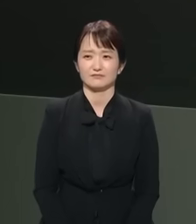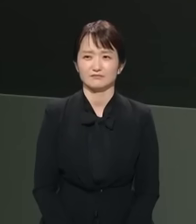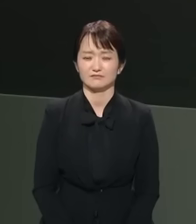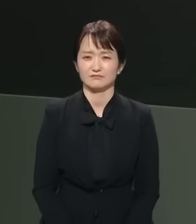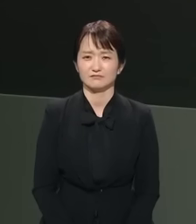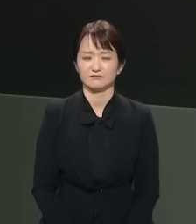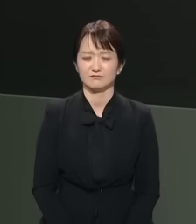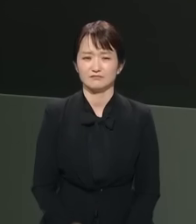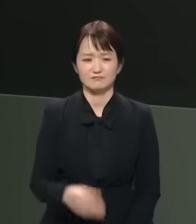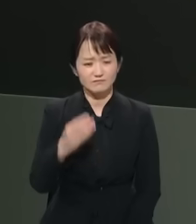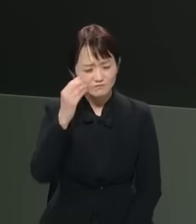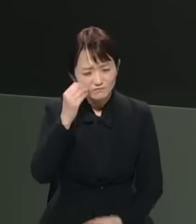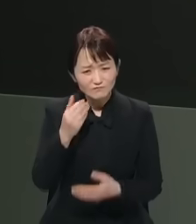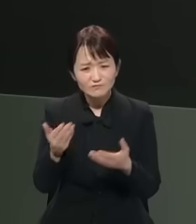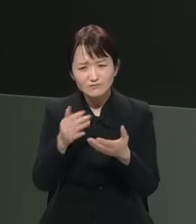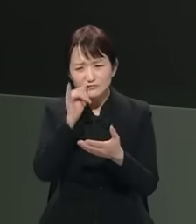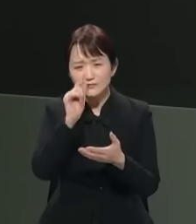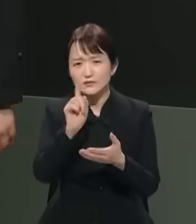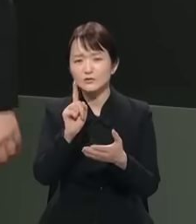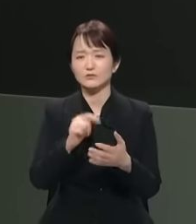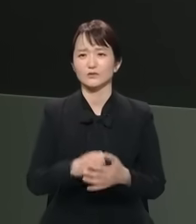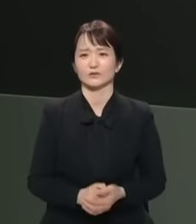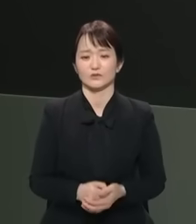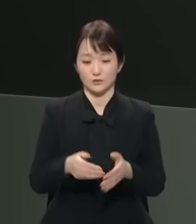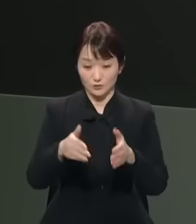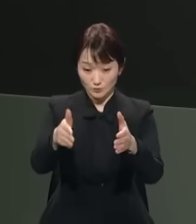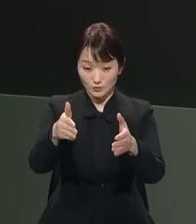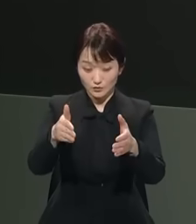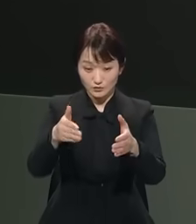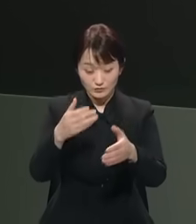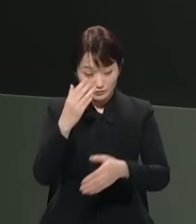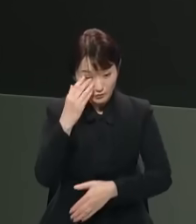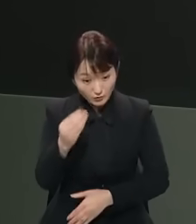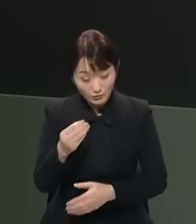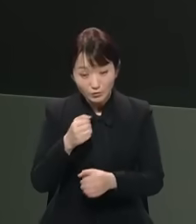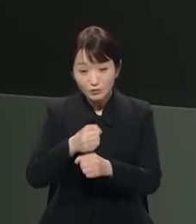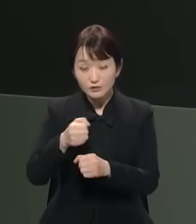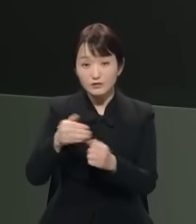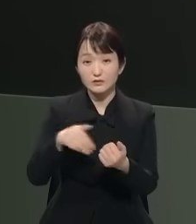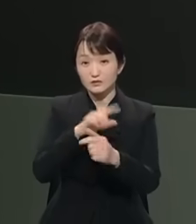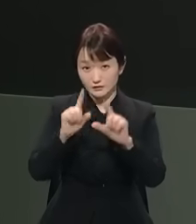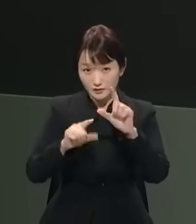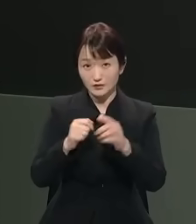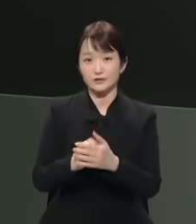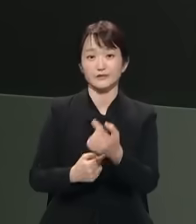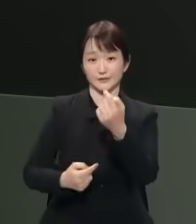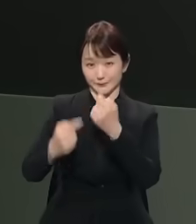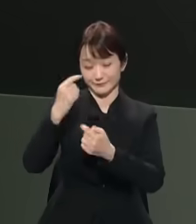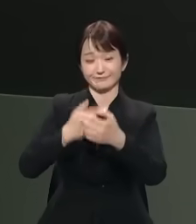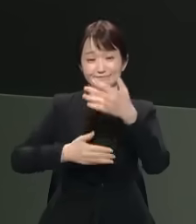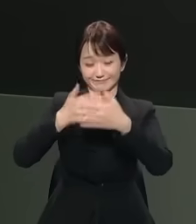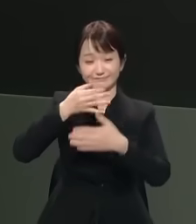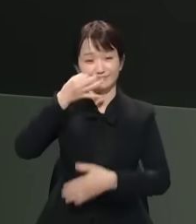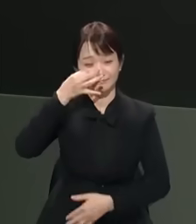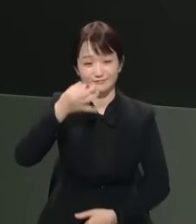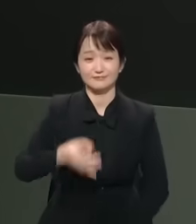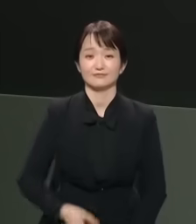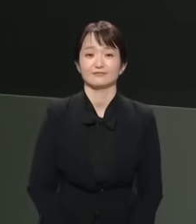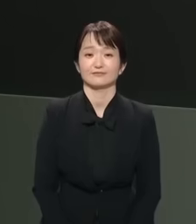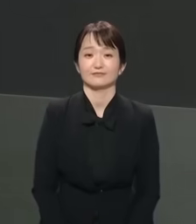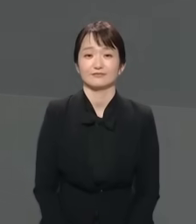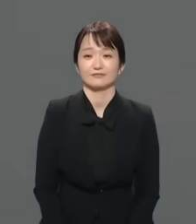별일을 다 보네. 자, 도로 위에서 목격된 황당한 장면들 먼저 사방가족께서 제보해 주신 영상